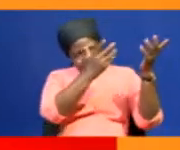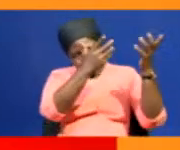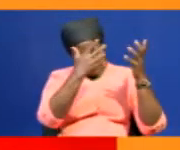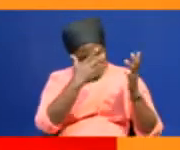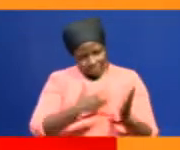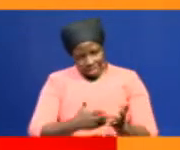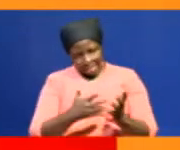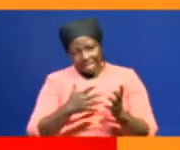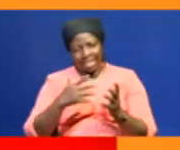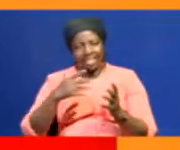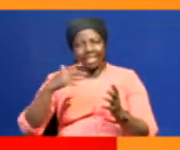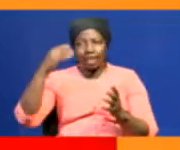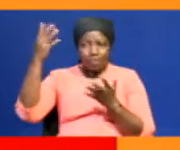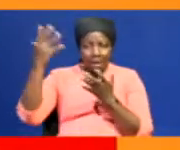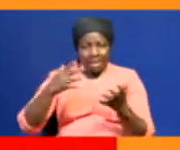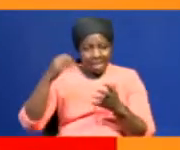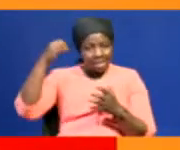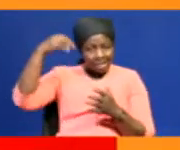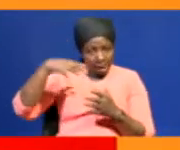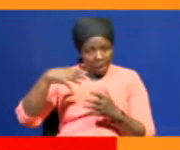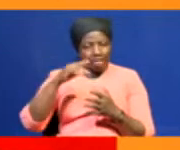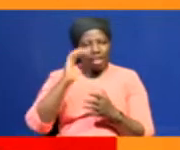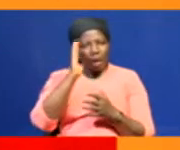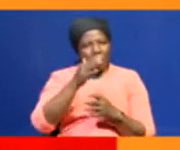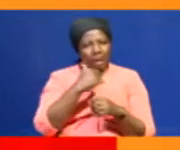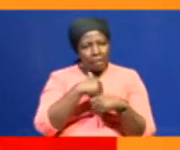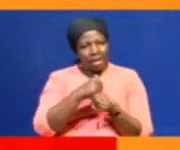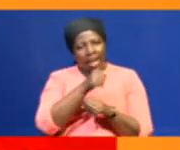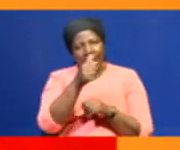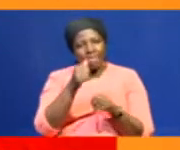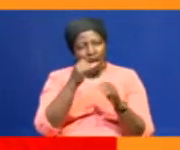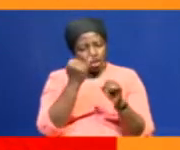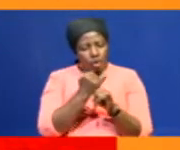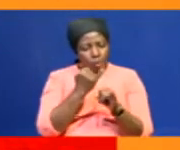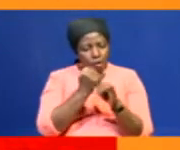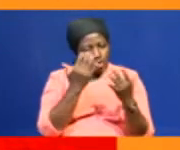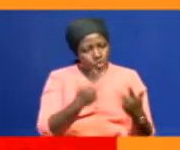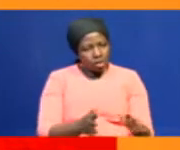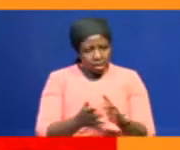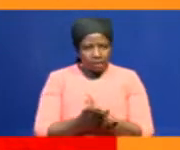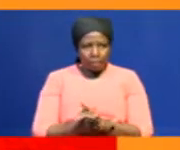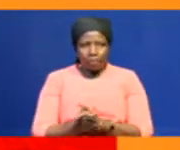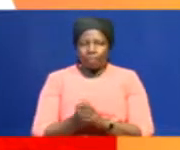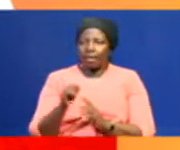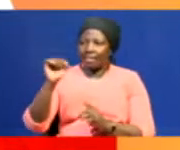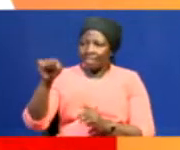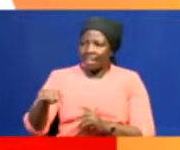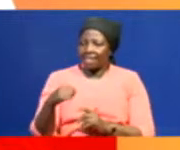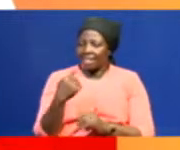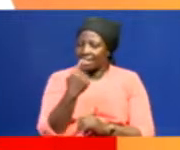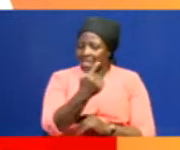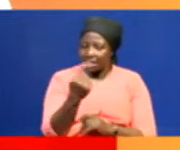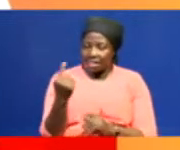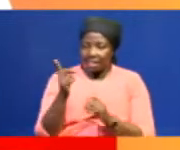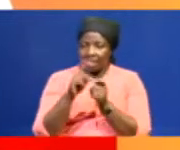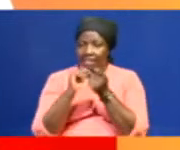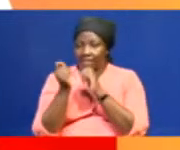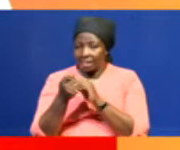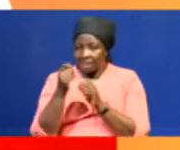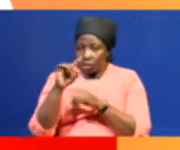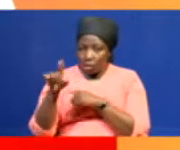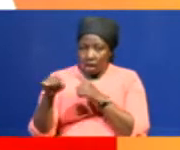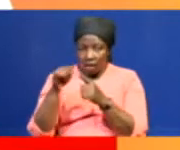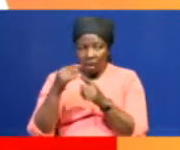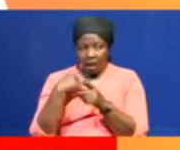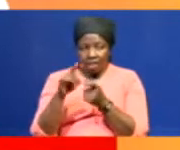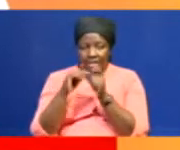kukosa riziki. Riziki, yeah. Mm. Yes, kila change, tukikuwa na change kuna